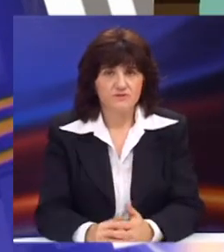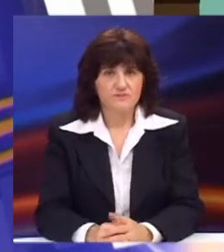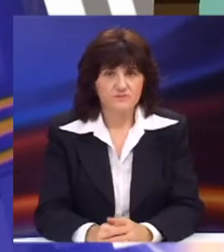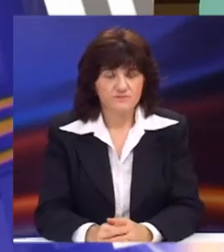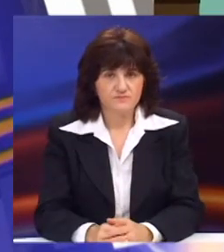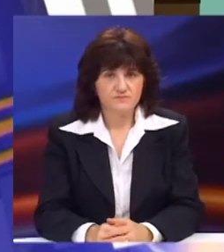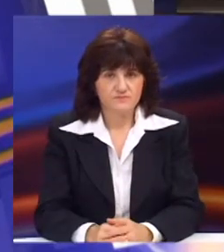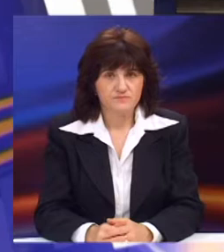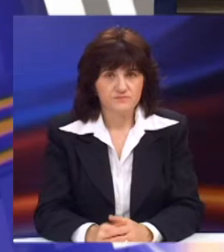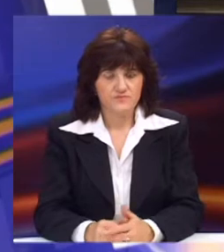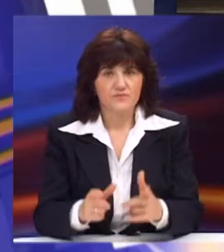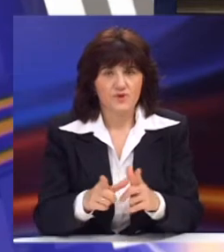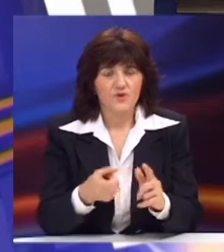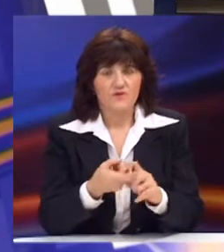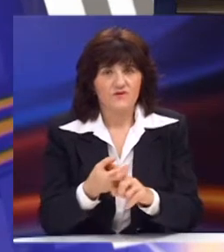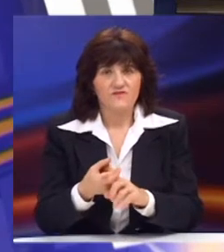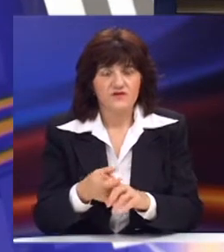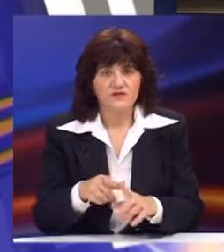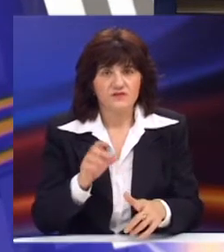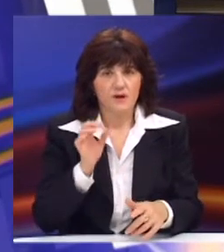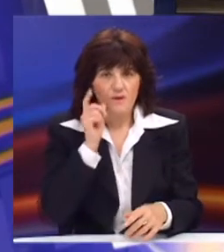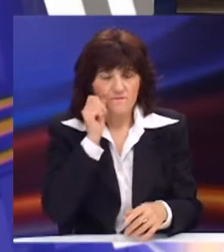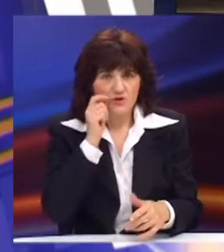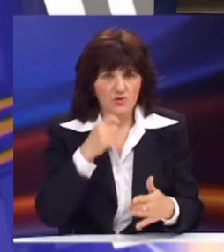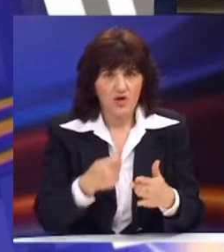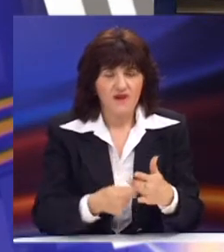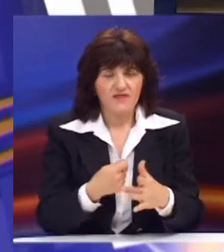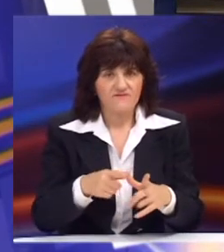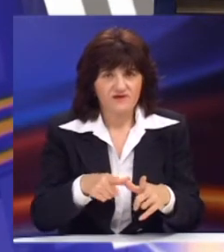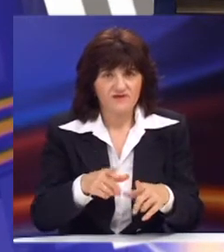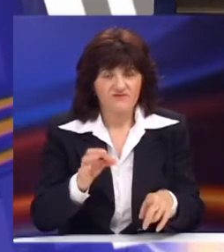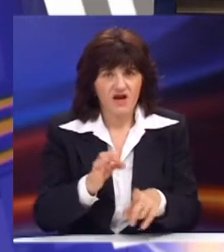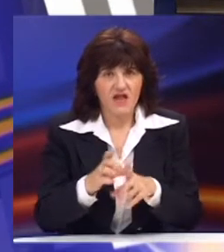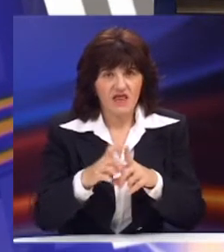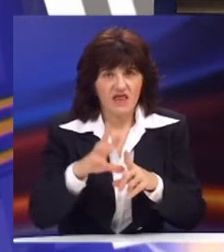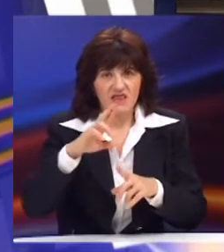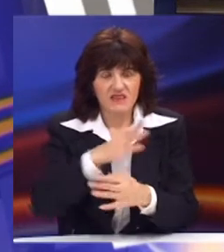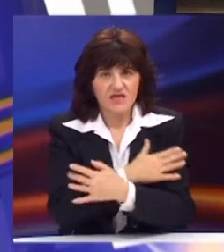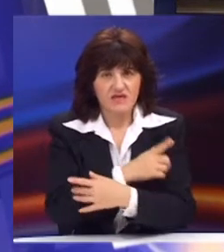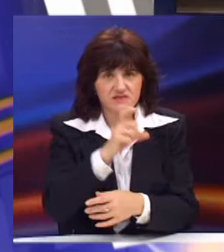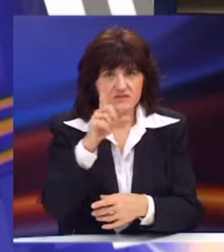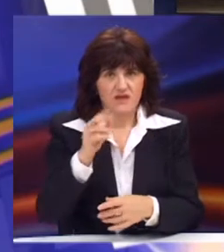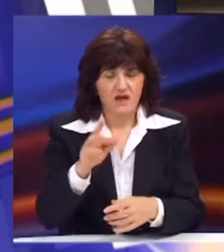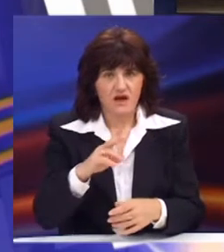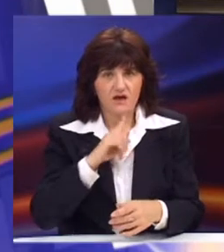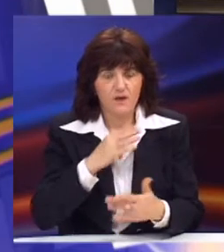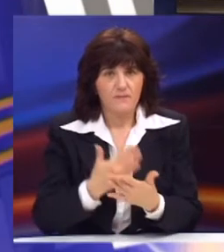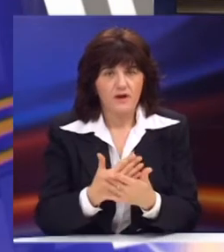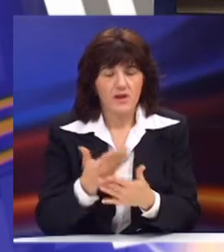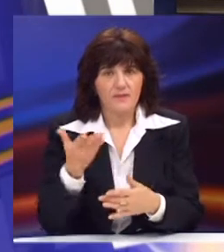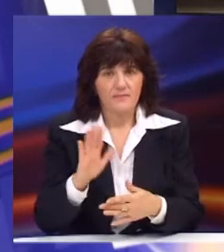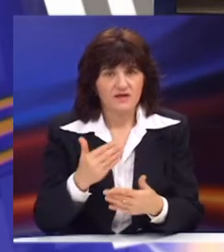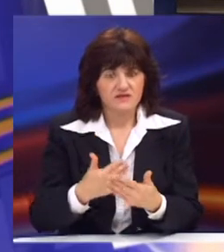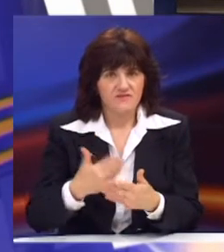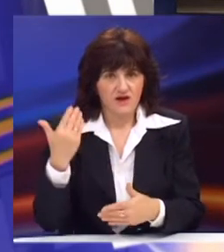ploče. U okviru Međunarodnog festivala Desiree u četvrtak su održane tri predstave. Na sceni Jadran održana je